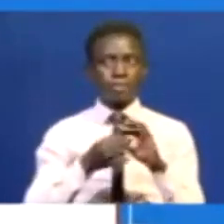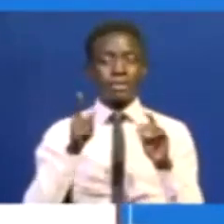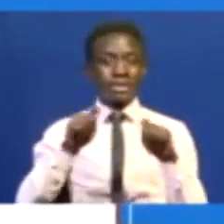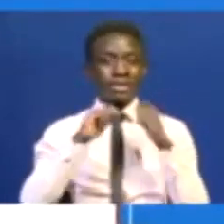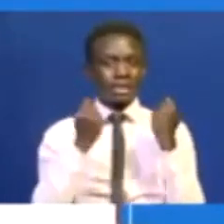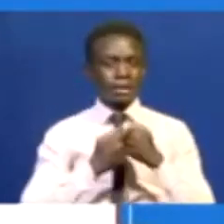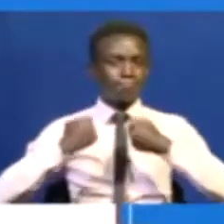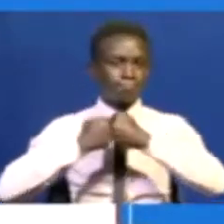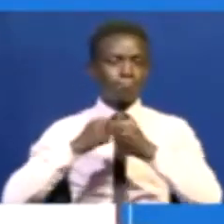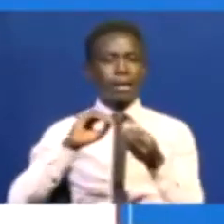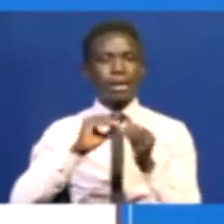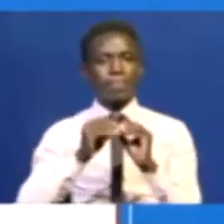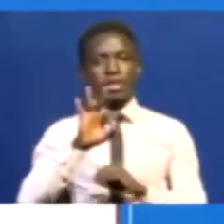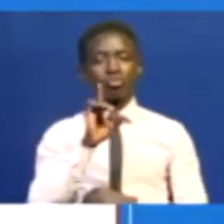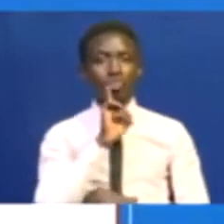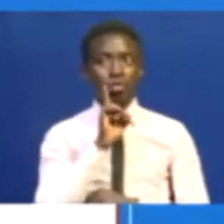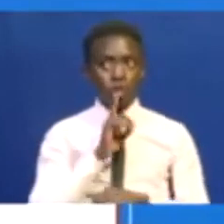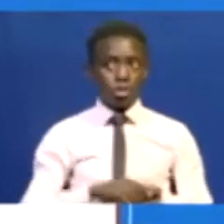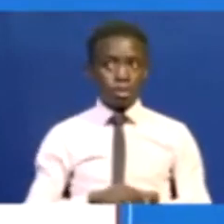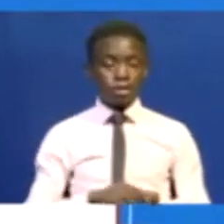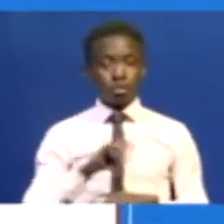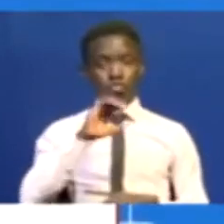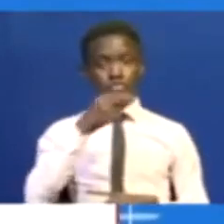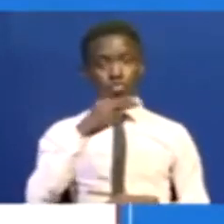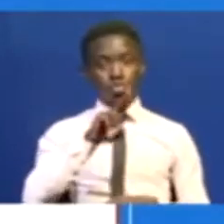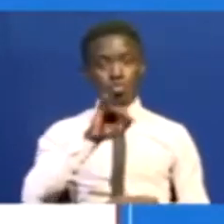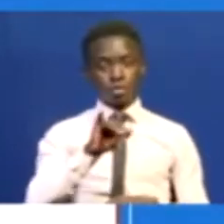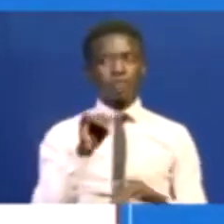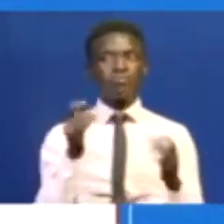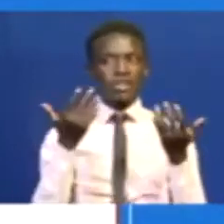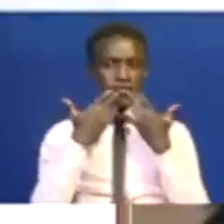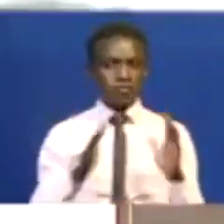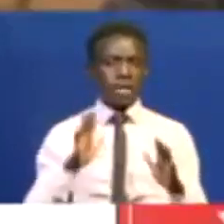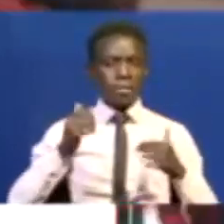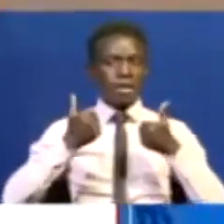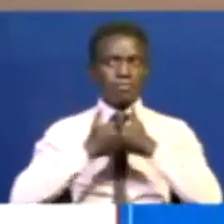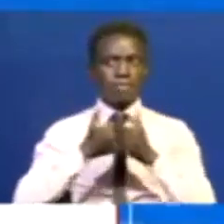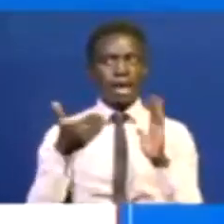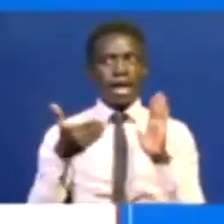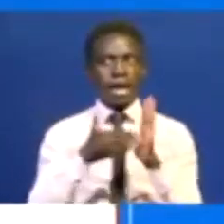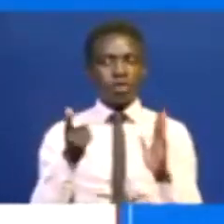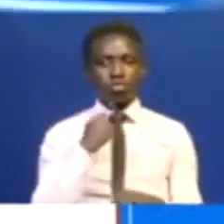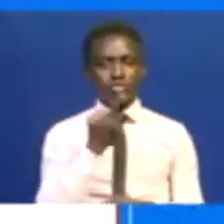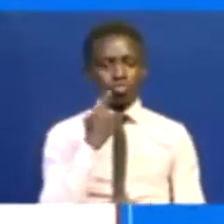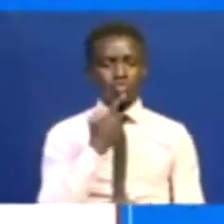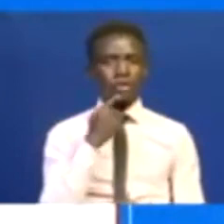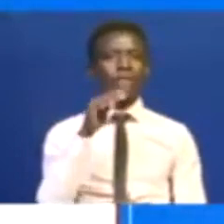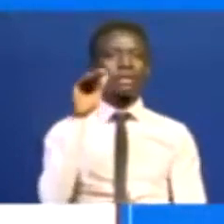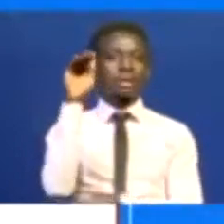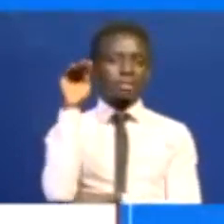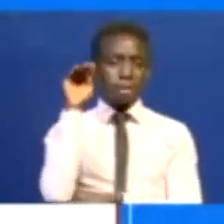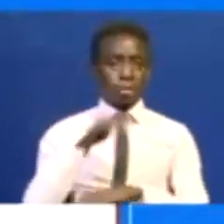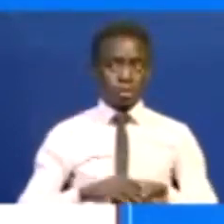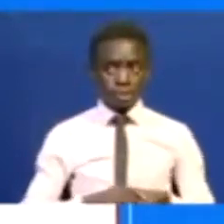tatu hapo kesho. Wenzao wa kiume maarufu Chui walishinda mechi yao ya urushaji dhidi ya Zimbabwe kwa mabao 2-1. Chui ambao